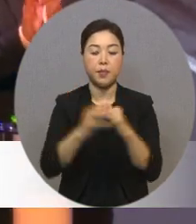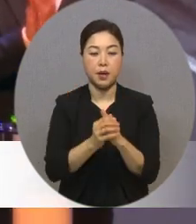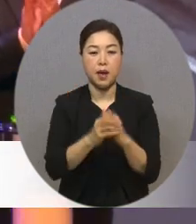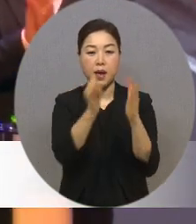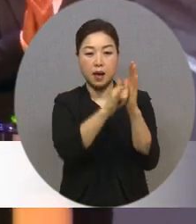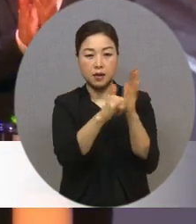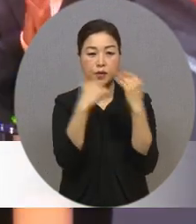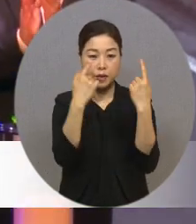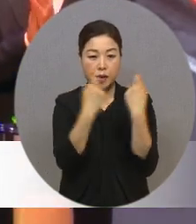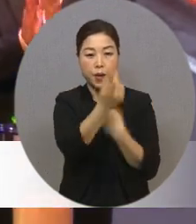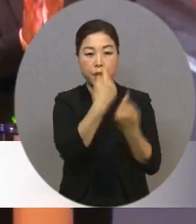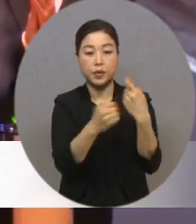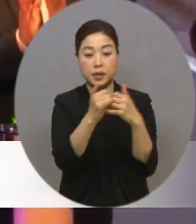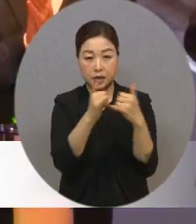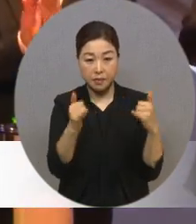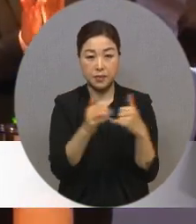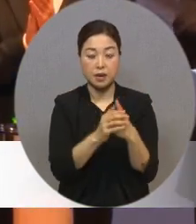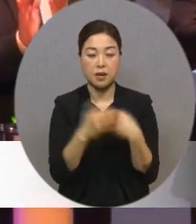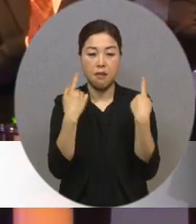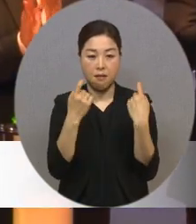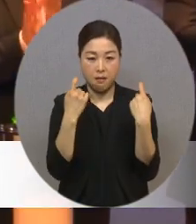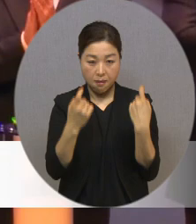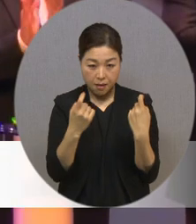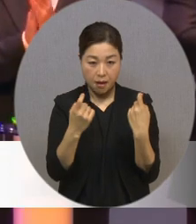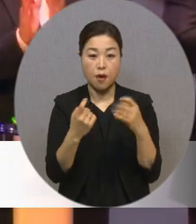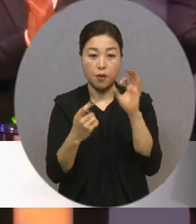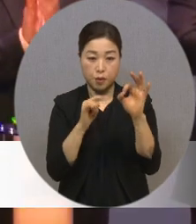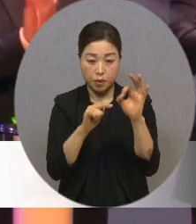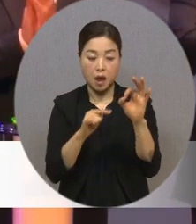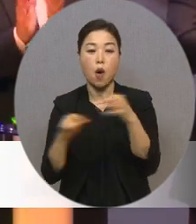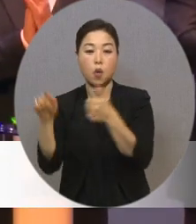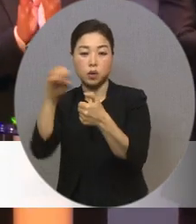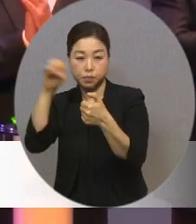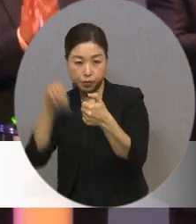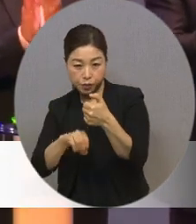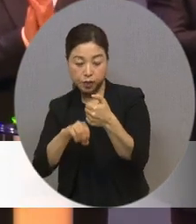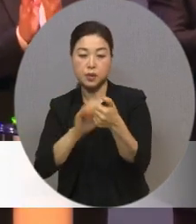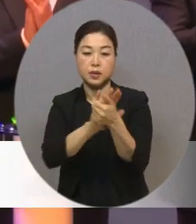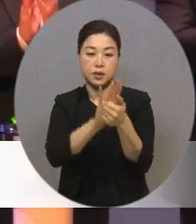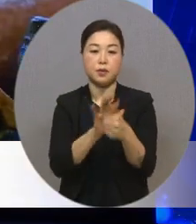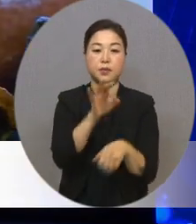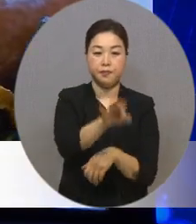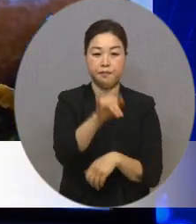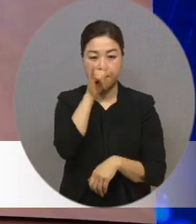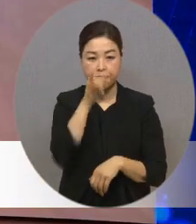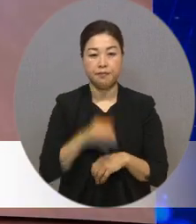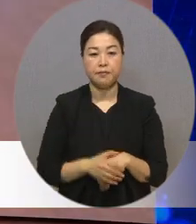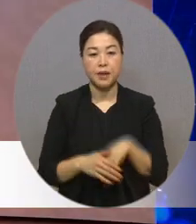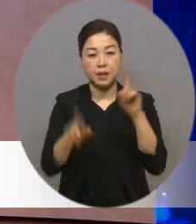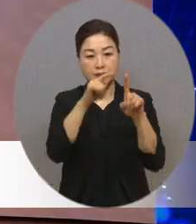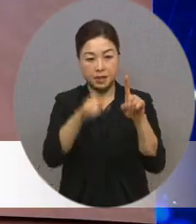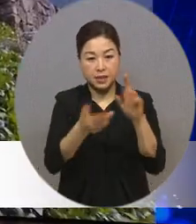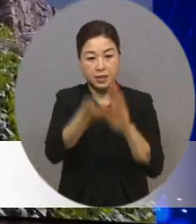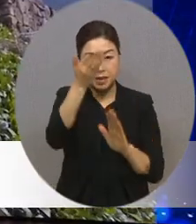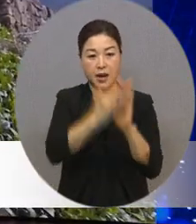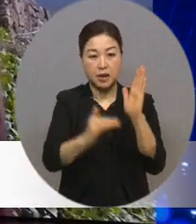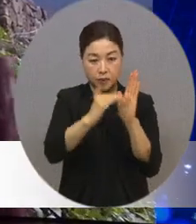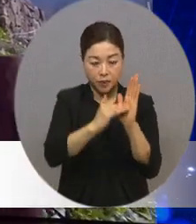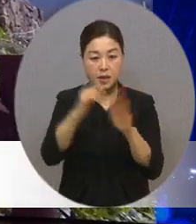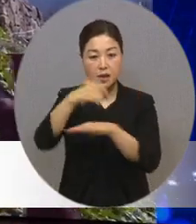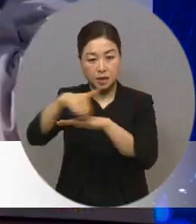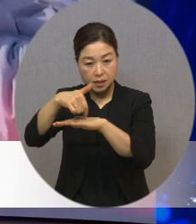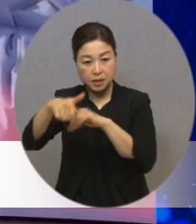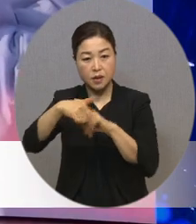대상으로 여행 경비의 50%를 지원하는 이색적인 사업을 추진합니다. 2인 이상 가족이